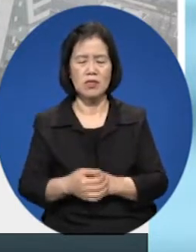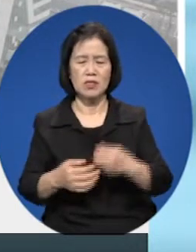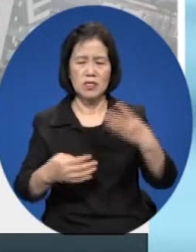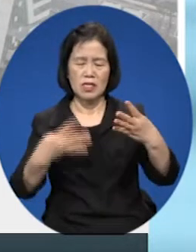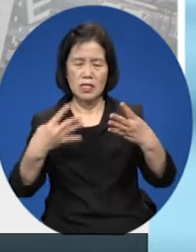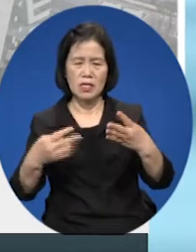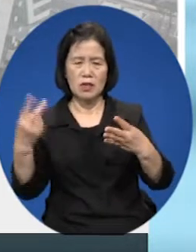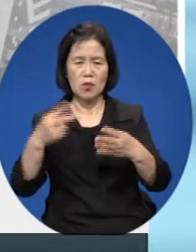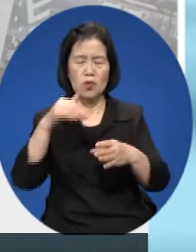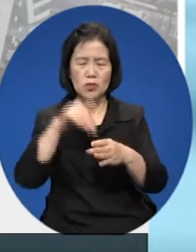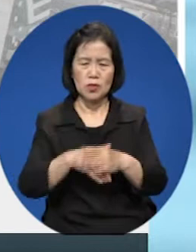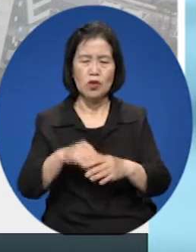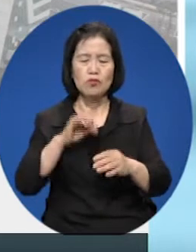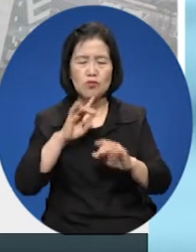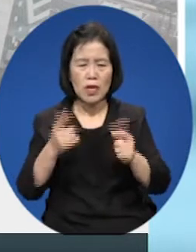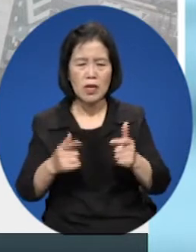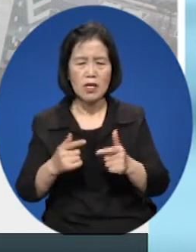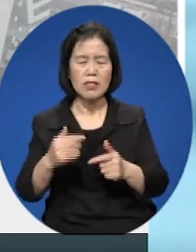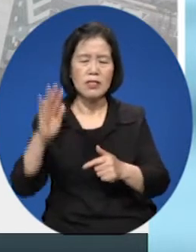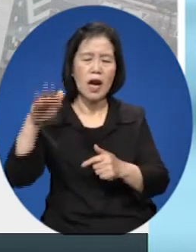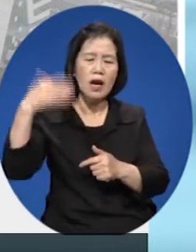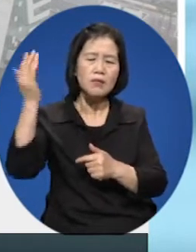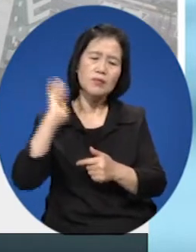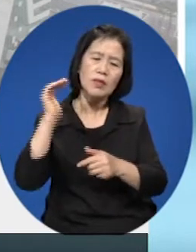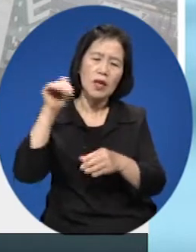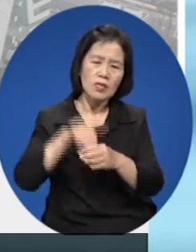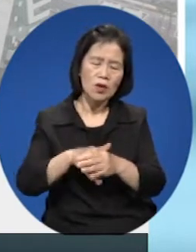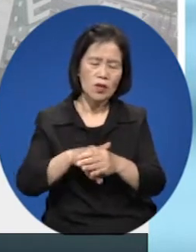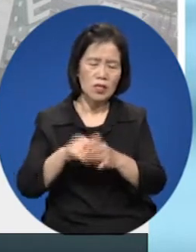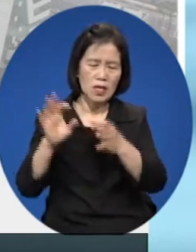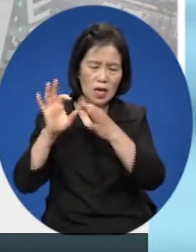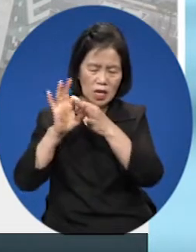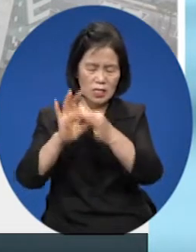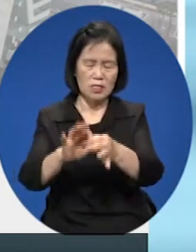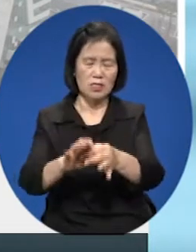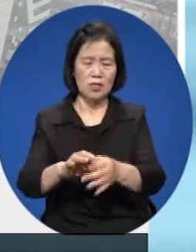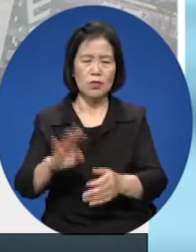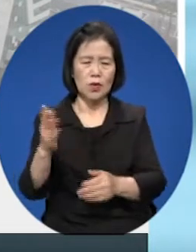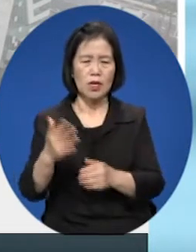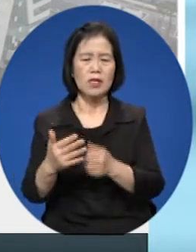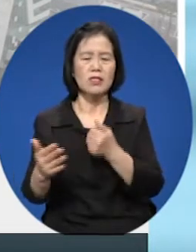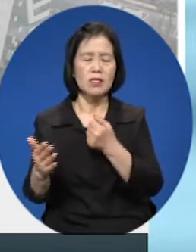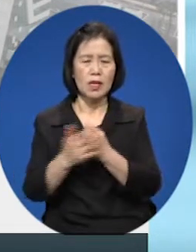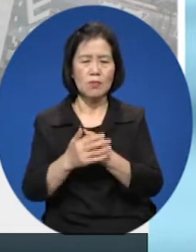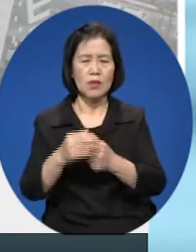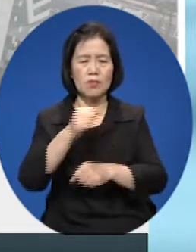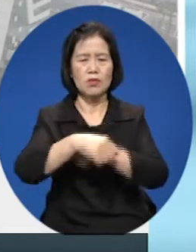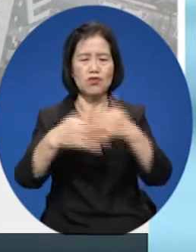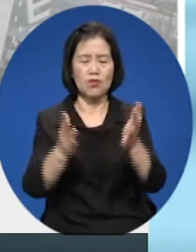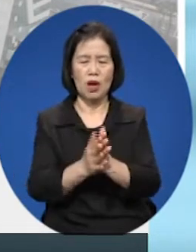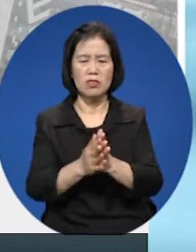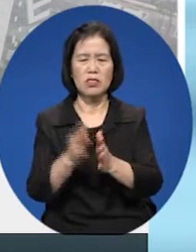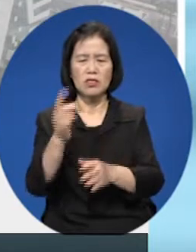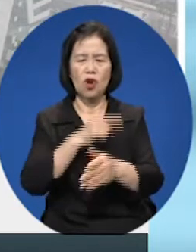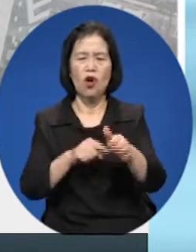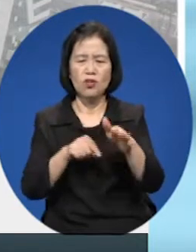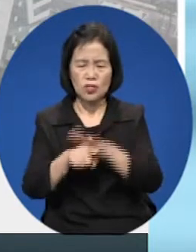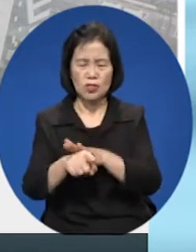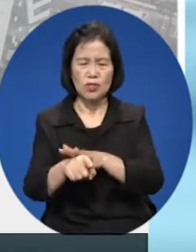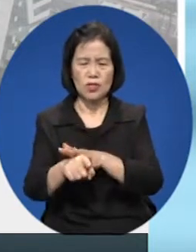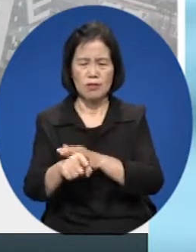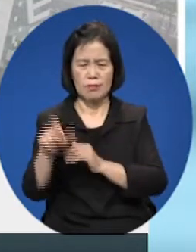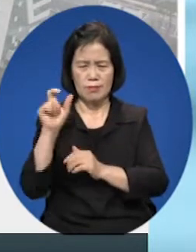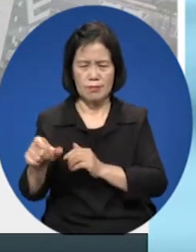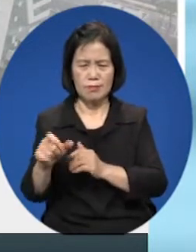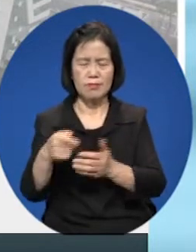전부터 재보선 뿐만 아니라 요 대선까지 도 2의 수는 계속 갈 수 밖에 없는 사안 이에요 이런 산에서 민주당은 더 선제적으로 더 강하게 나갈 수밖에